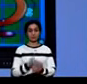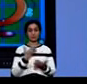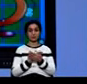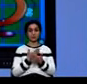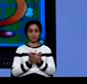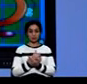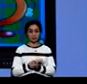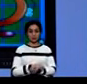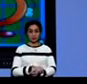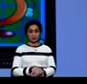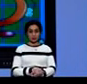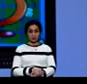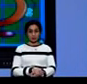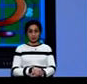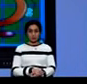Например,